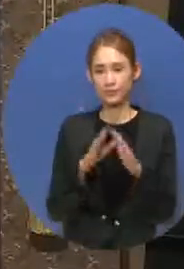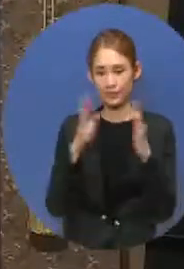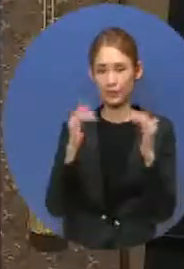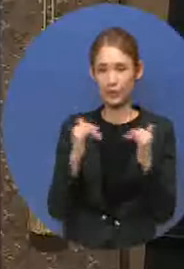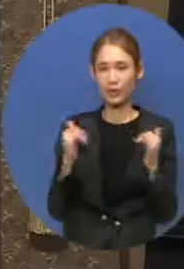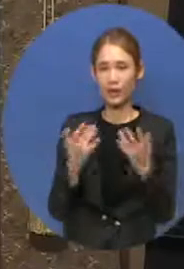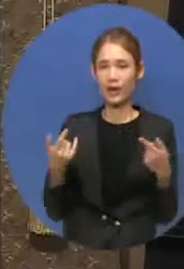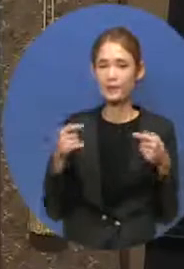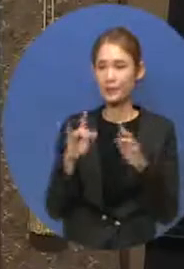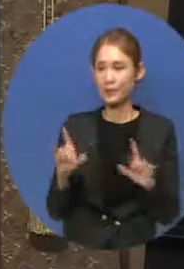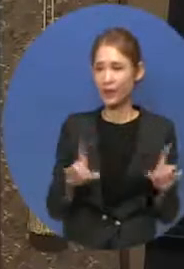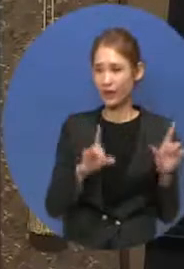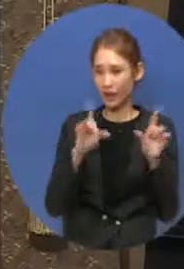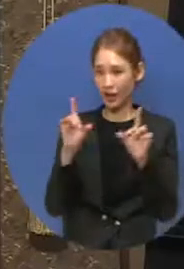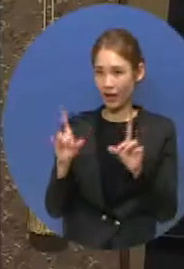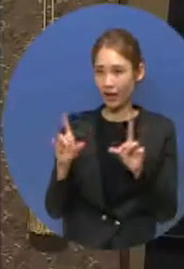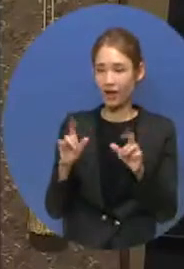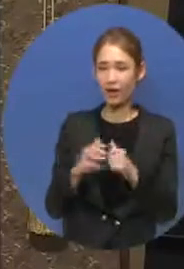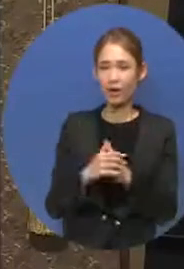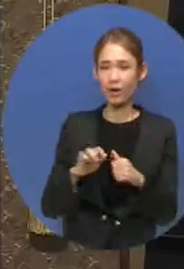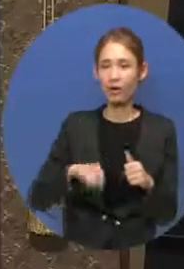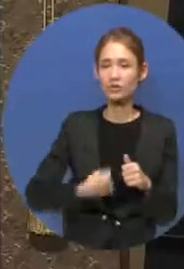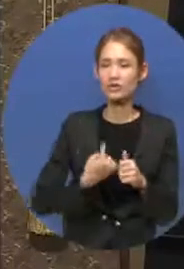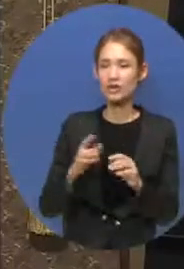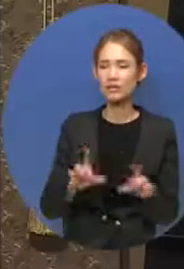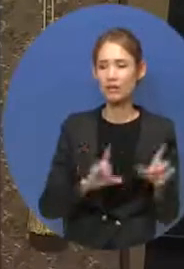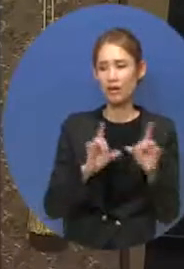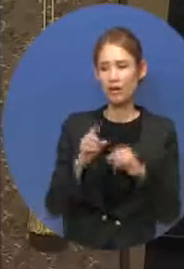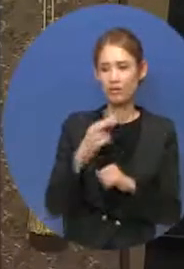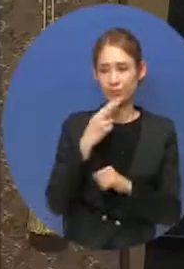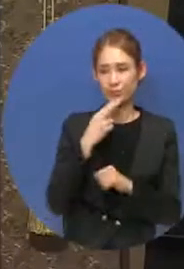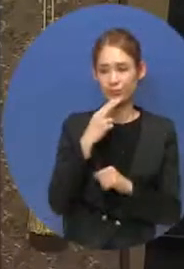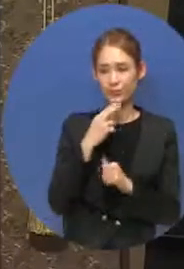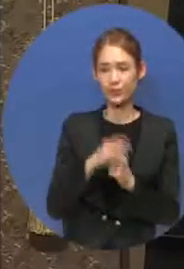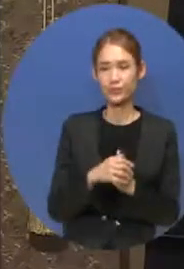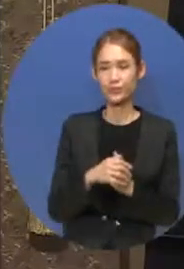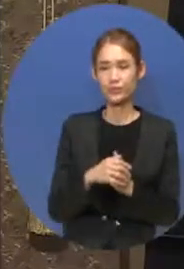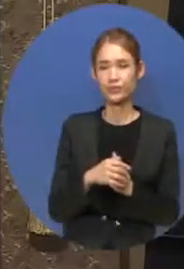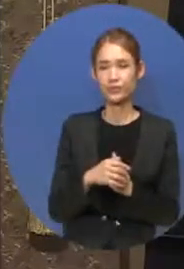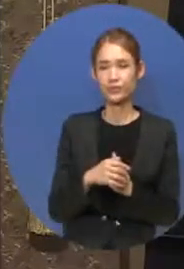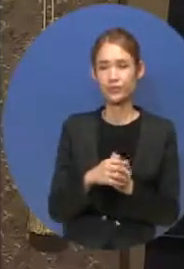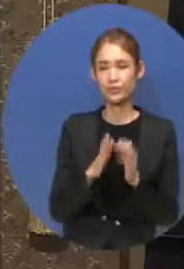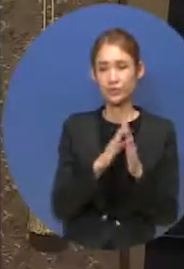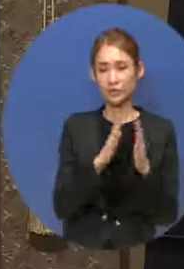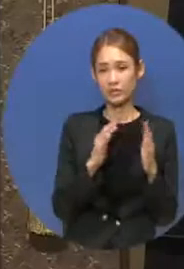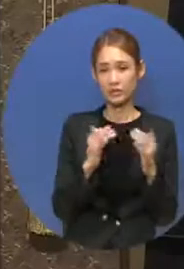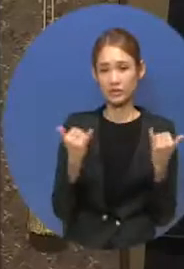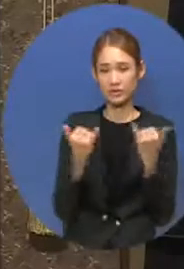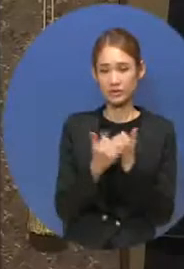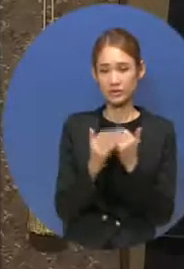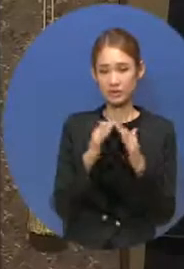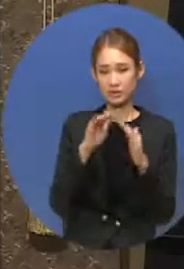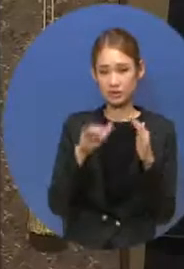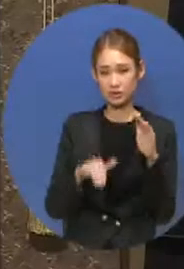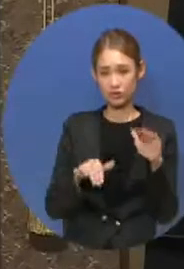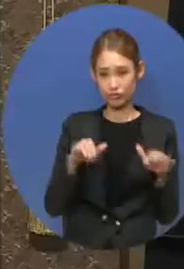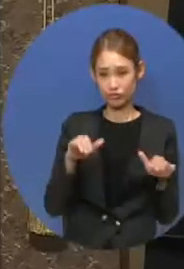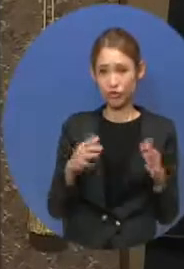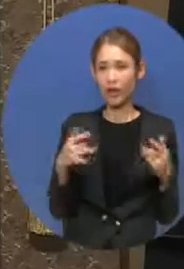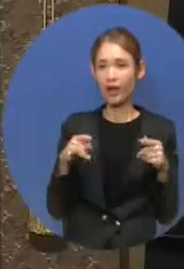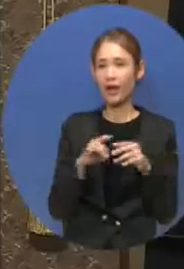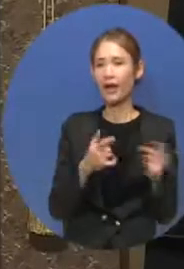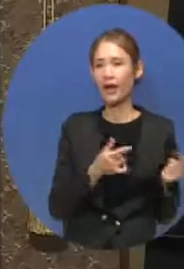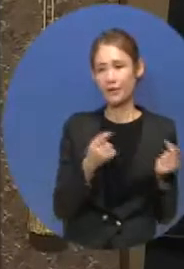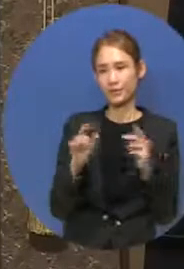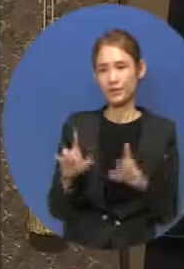사람은 더불어 살아가는 것 같습니다. 혼자서 살아가는 사람은 없고요. 가족, 친지, 이웃들하고 다 같이 살아가는